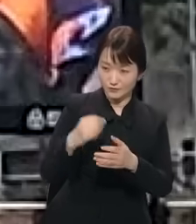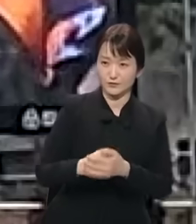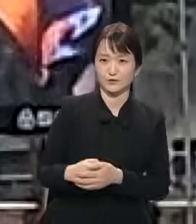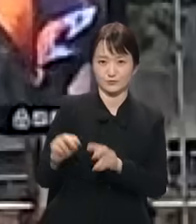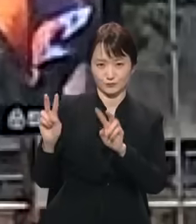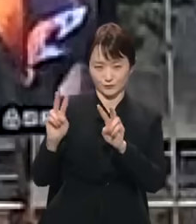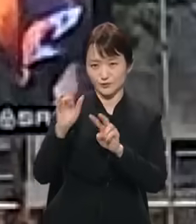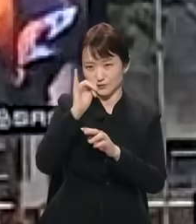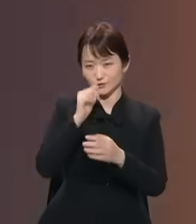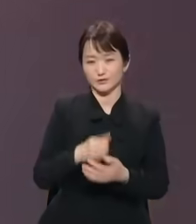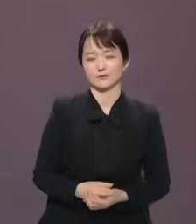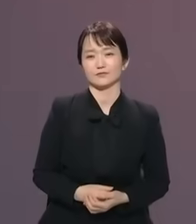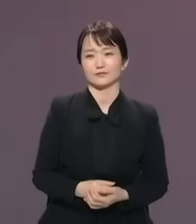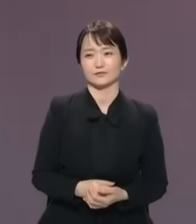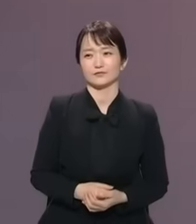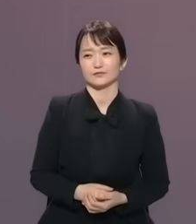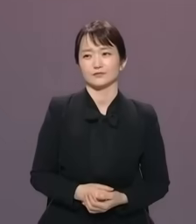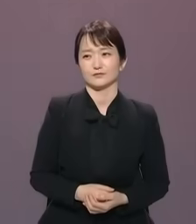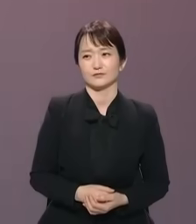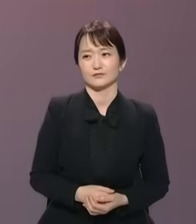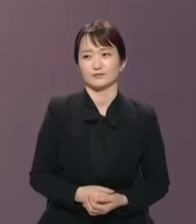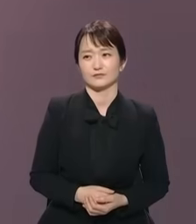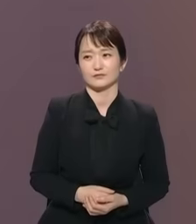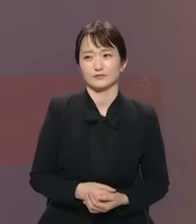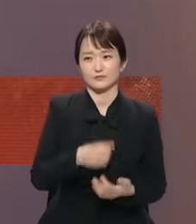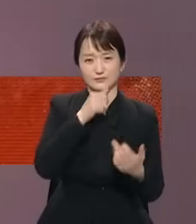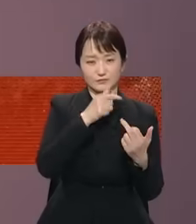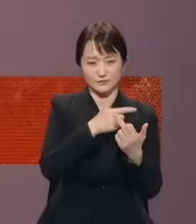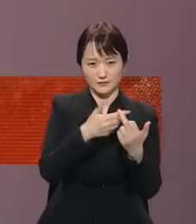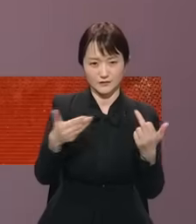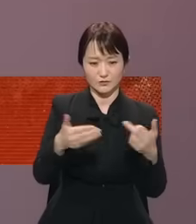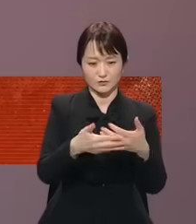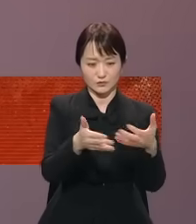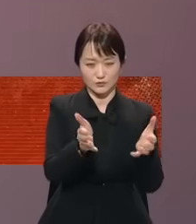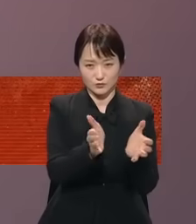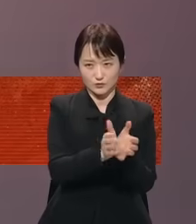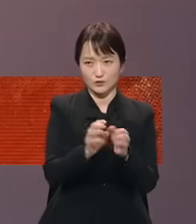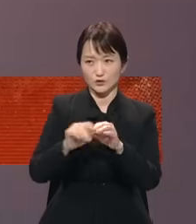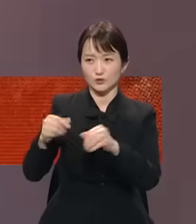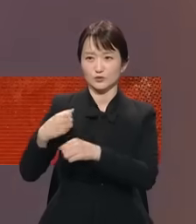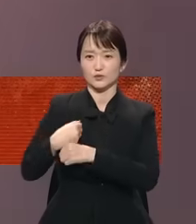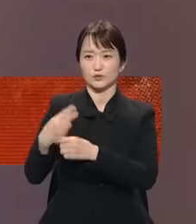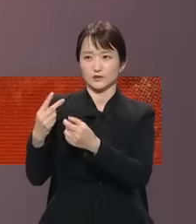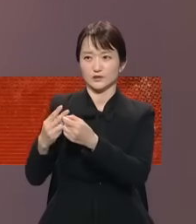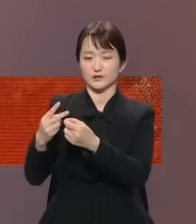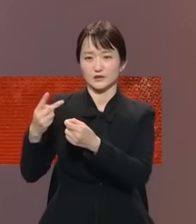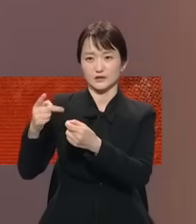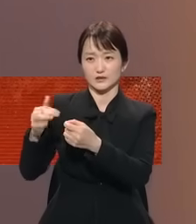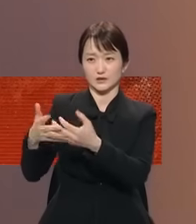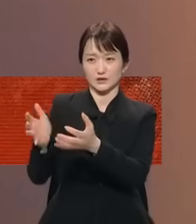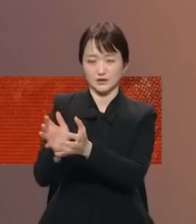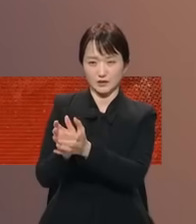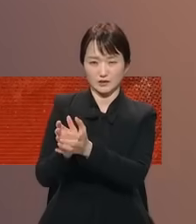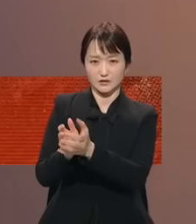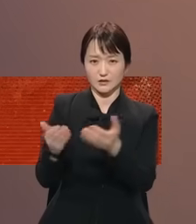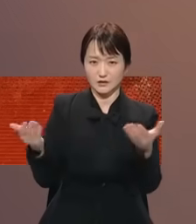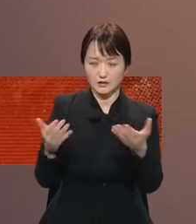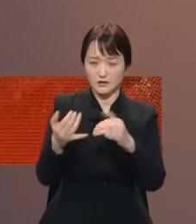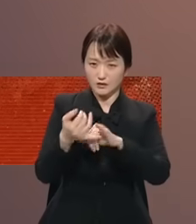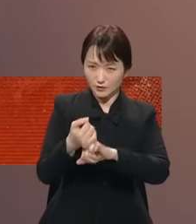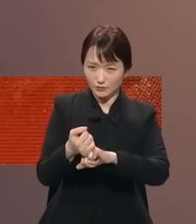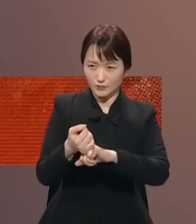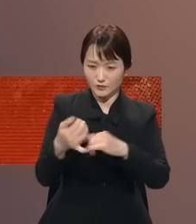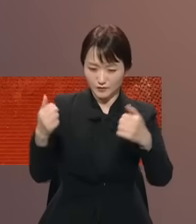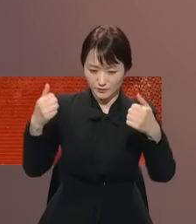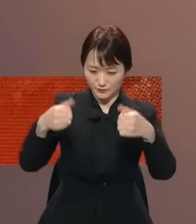뽕도 따고 딱 맞는 것 같은데 지금 강원 구단이 육군 제2군단과 업무 협약을 맺었는데